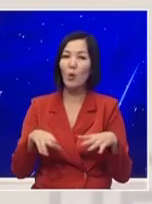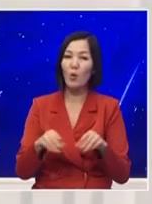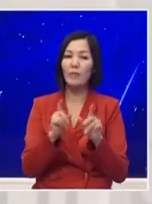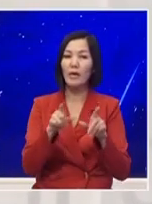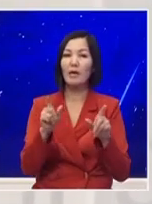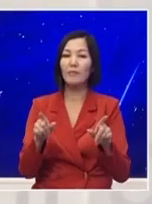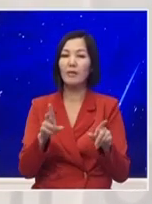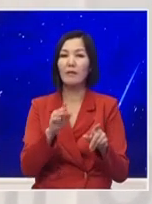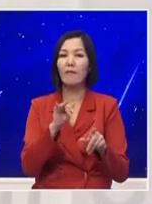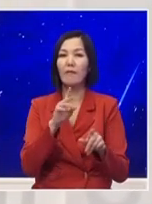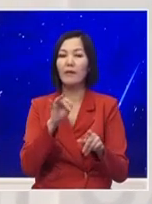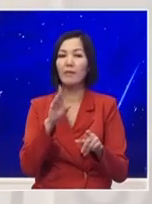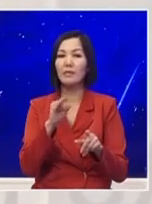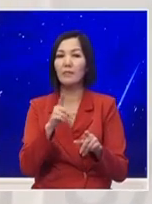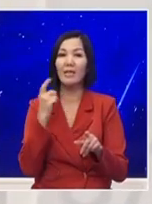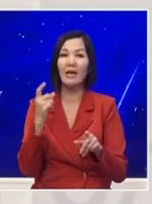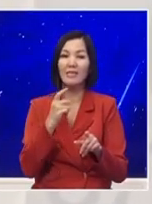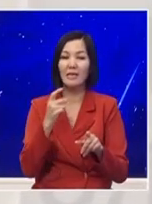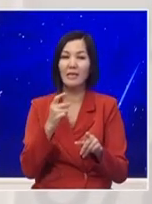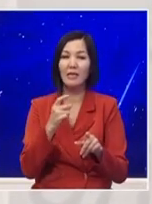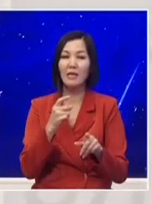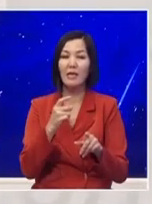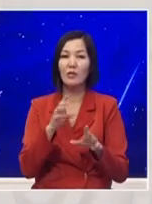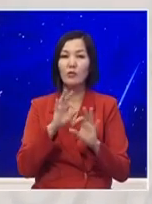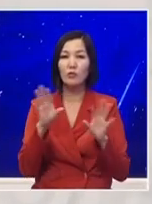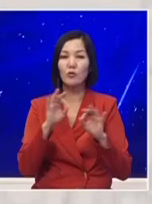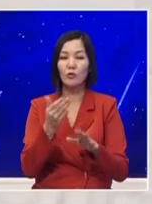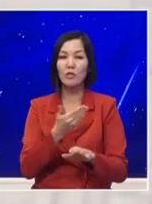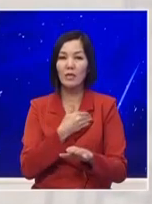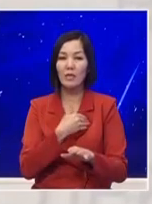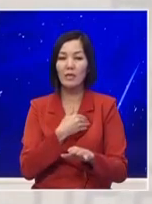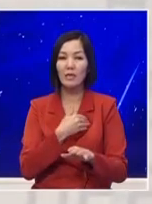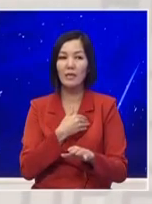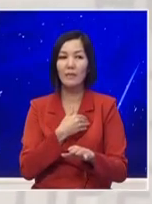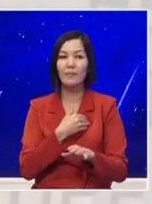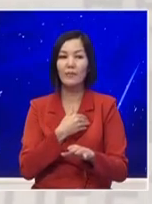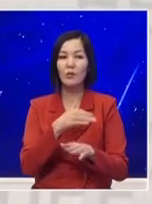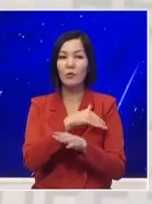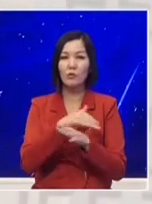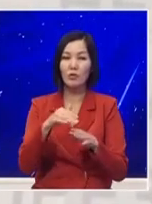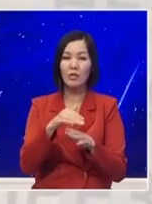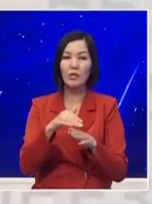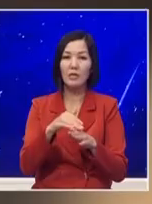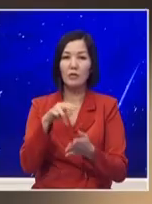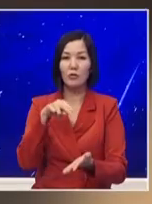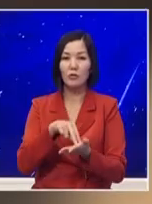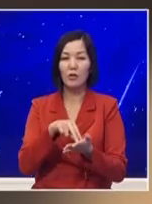азаматтарға фармацевттің мамандығы иесі екендігін түсіндіргісі келген. Осындай жазбалармен ол тіпті көшеге де шыққан.